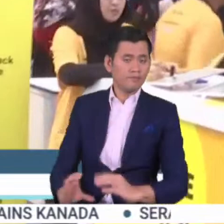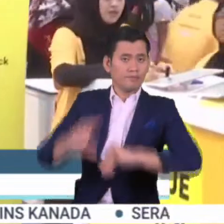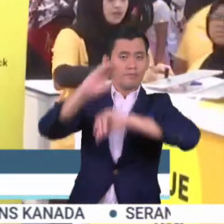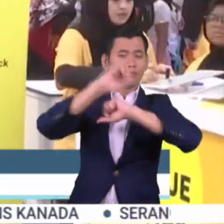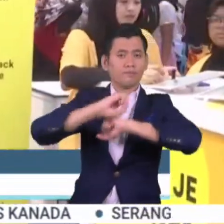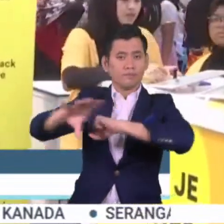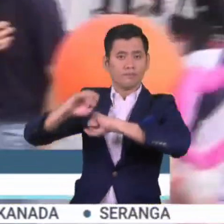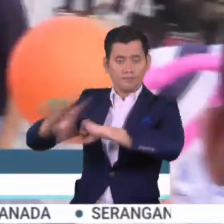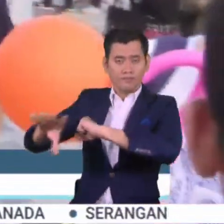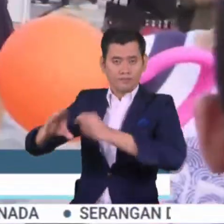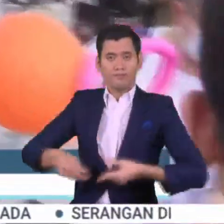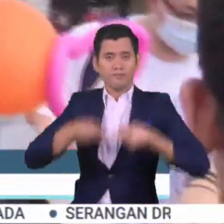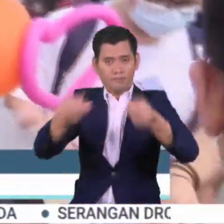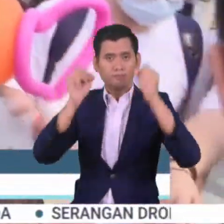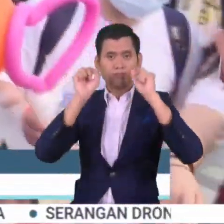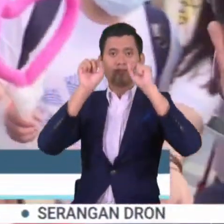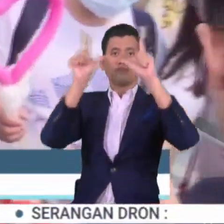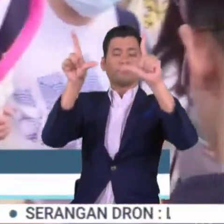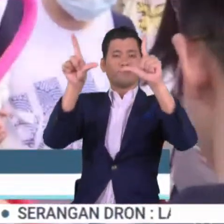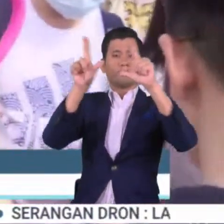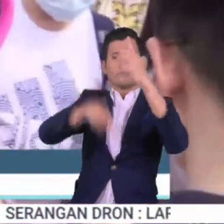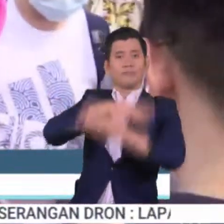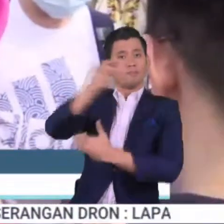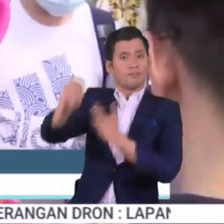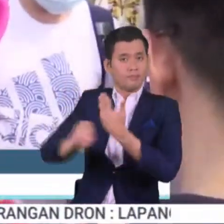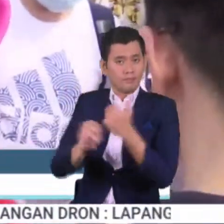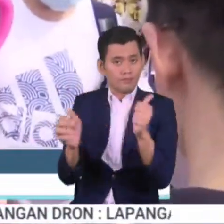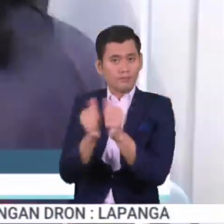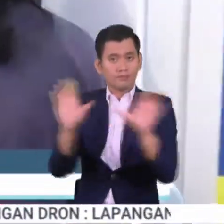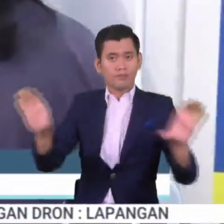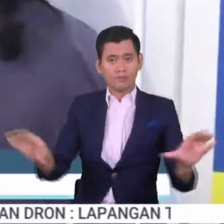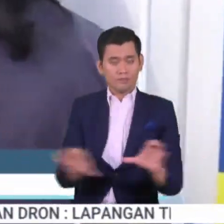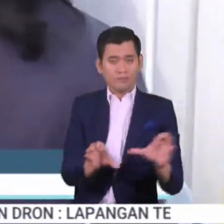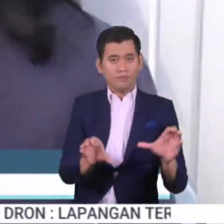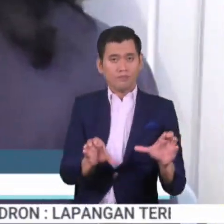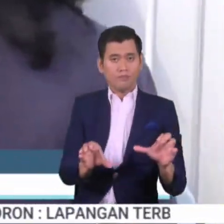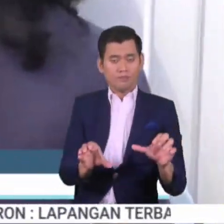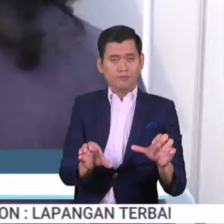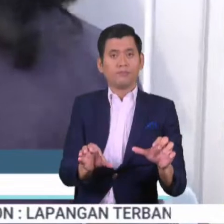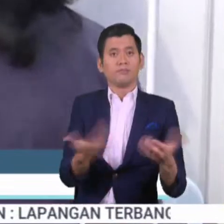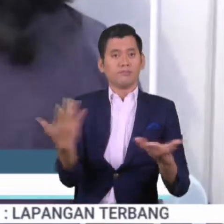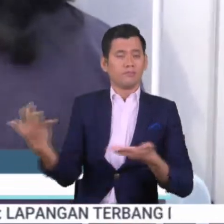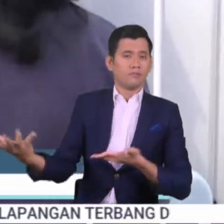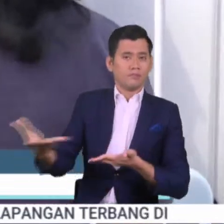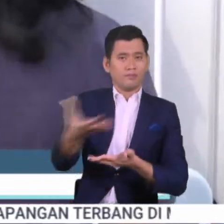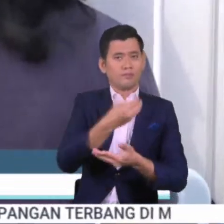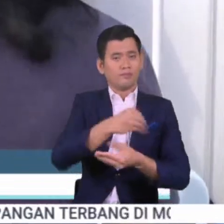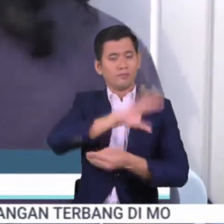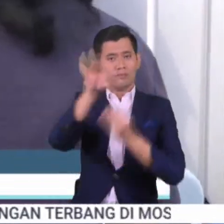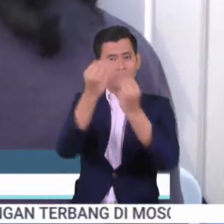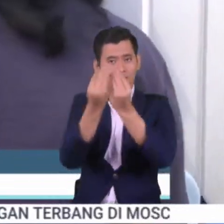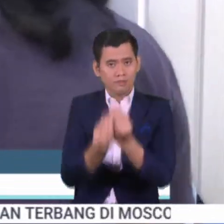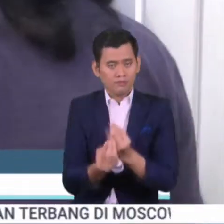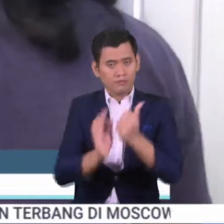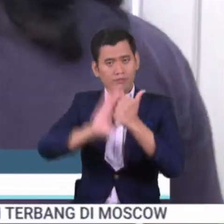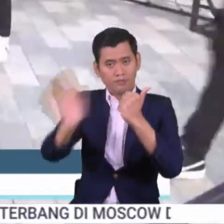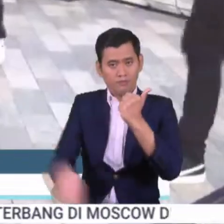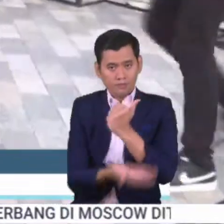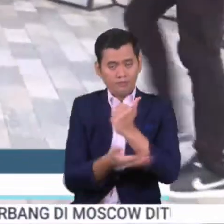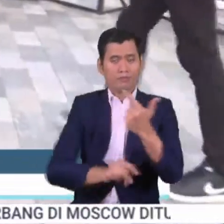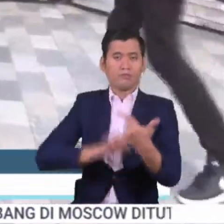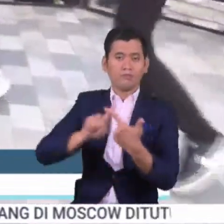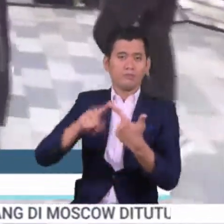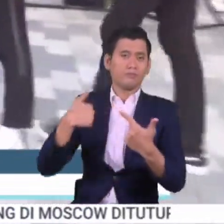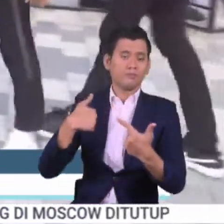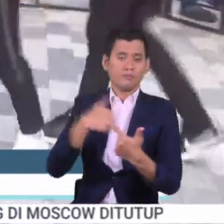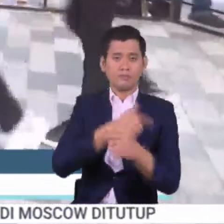ini melalui program dengan buat fun run, mall hunt. Kita juga buat